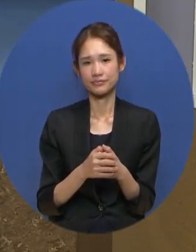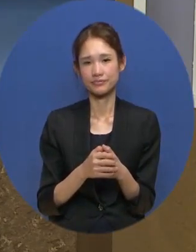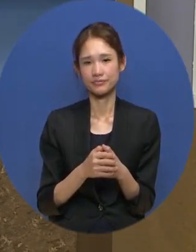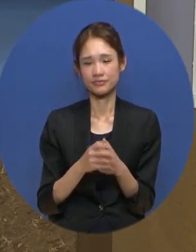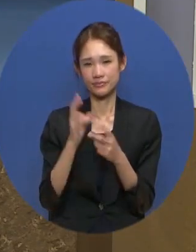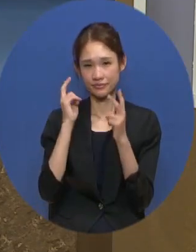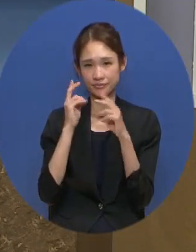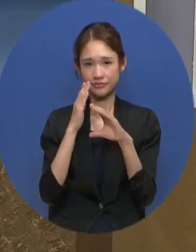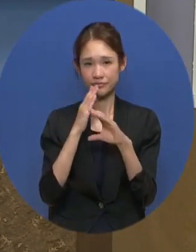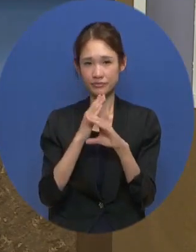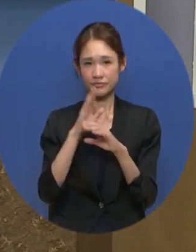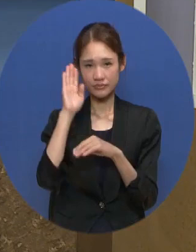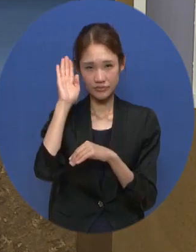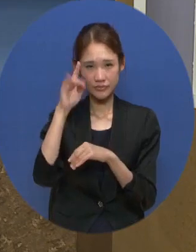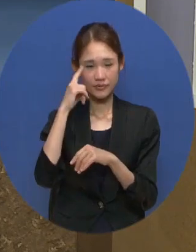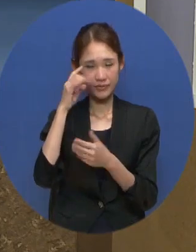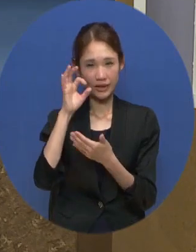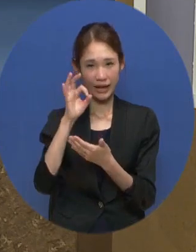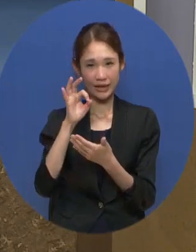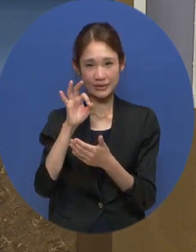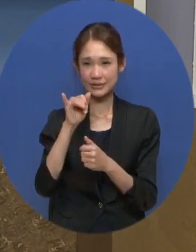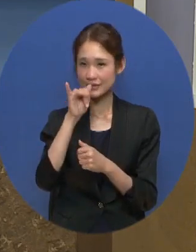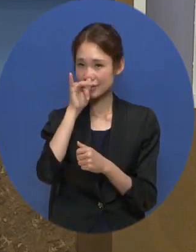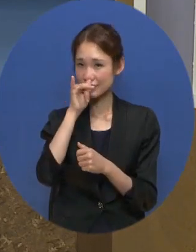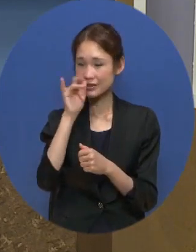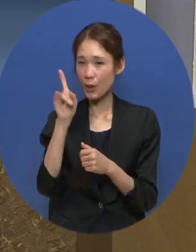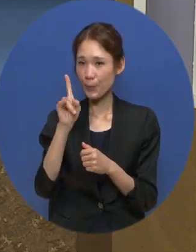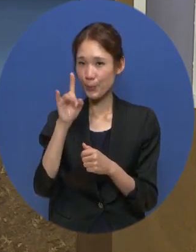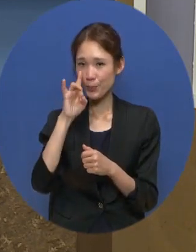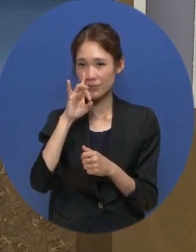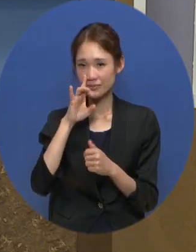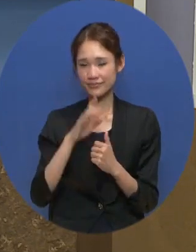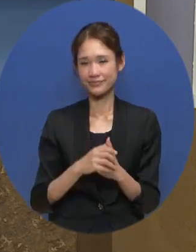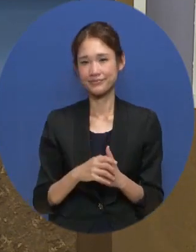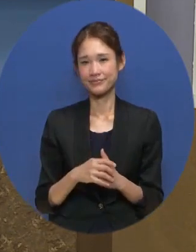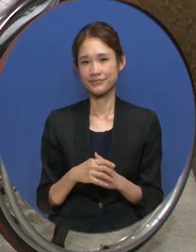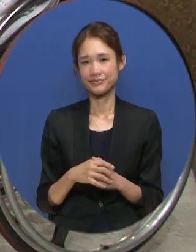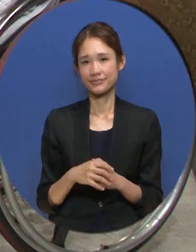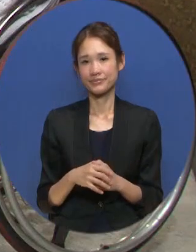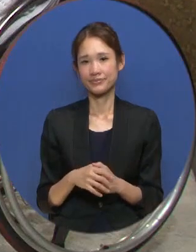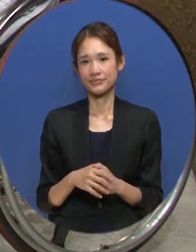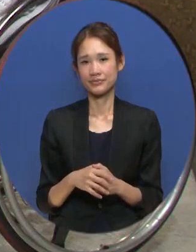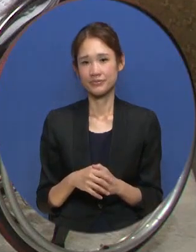모니터가 중점적으로 두는 가치가 있으신지 궁금합니다.